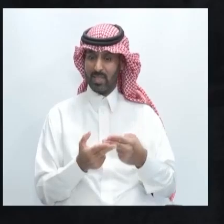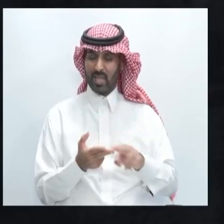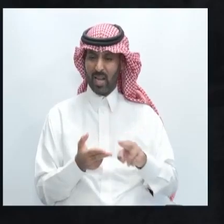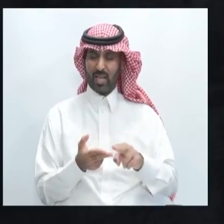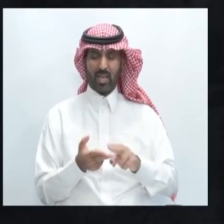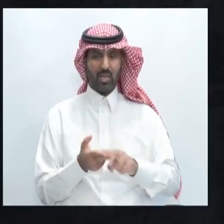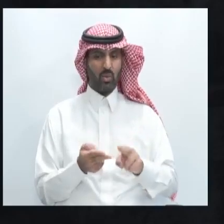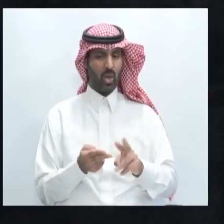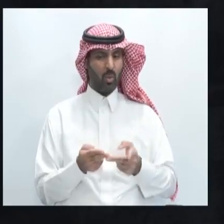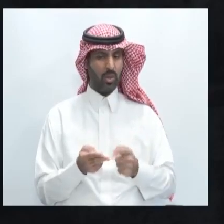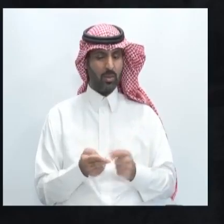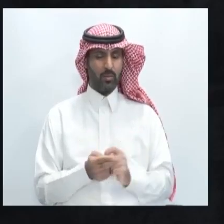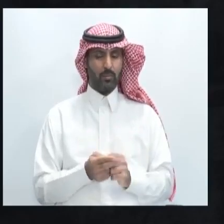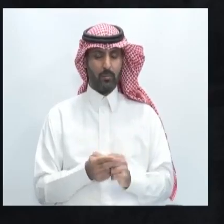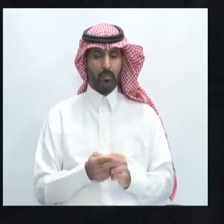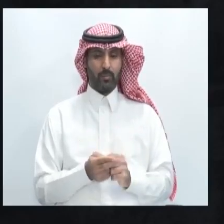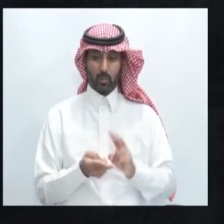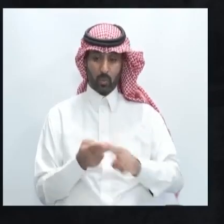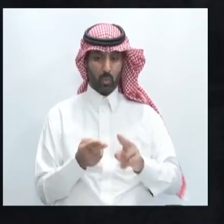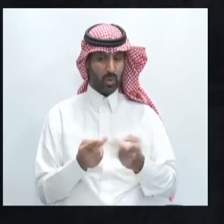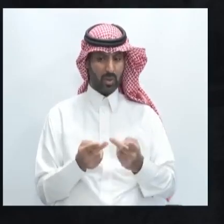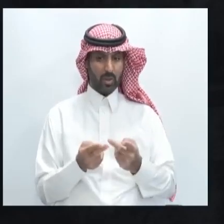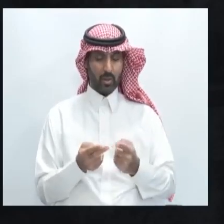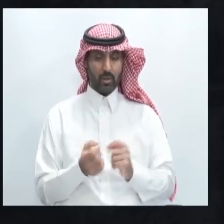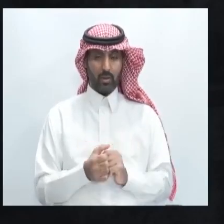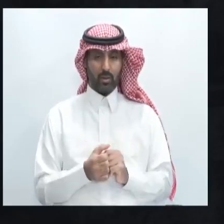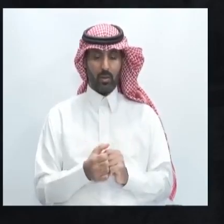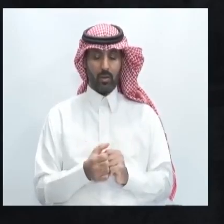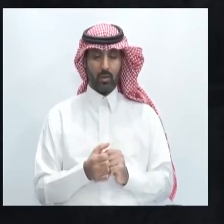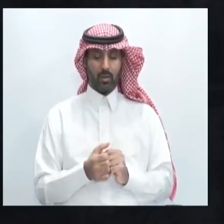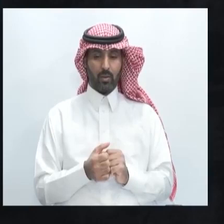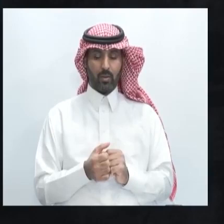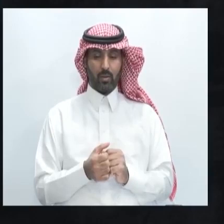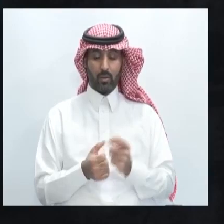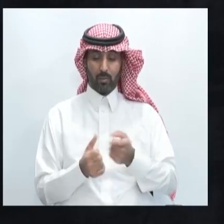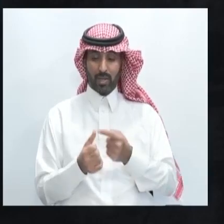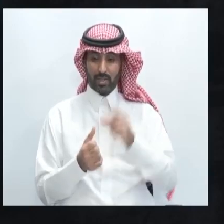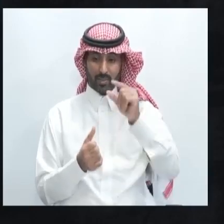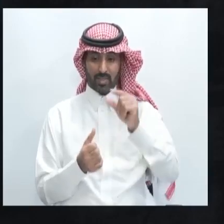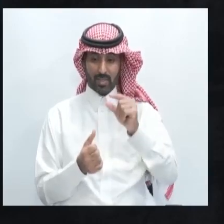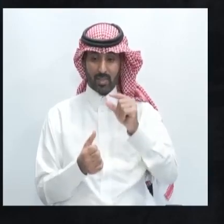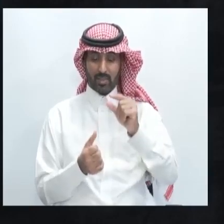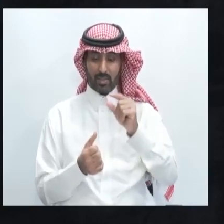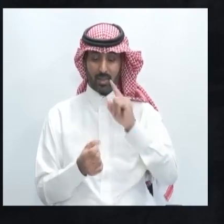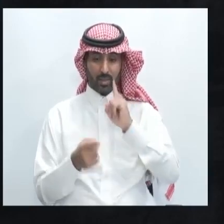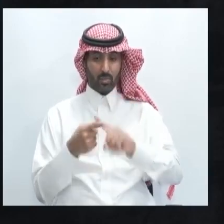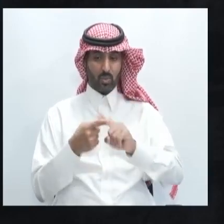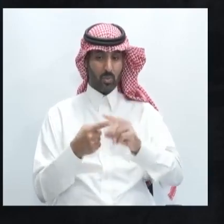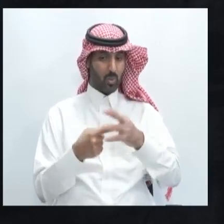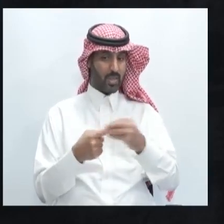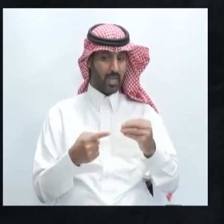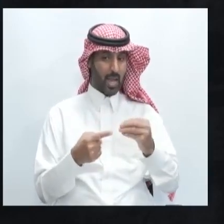ترسخ المعلومه هل حققنا الشروط ما رايكم بالمقدمه الصغرى هنا هل هي موجبه ام